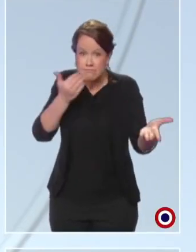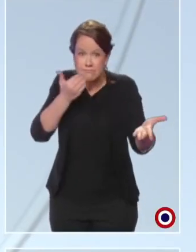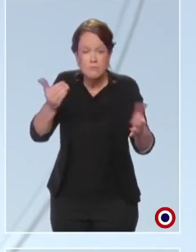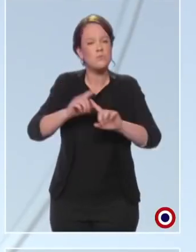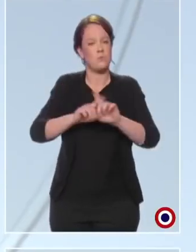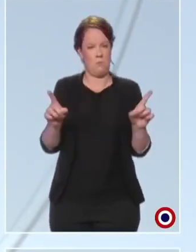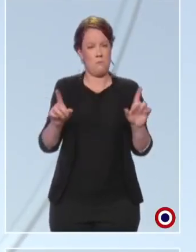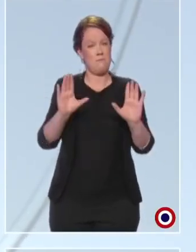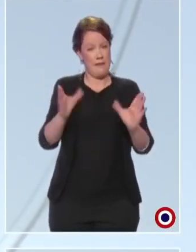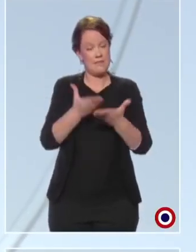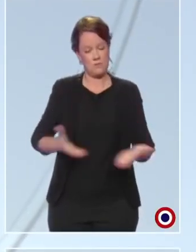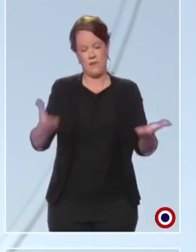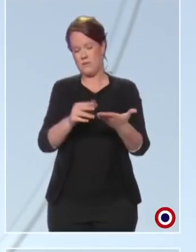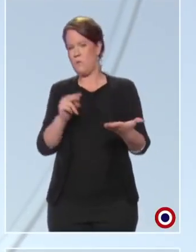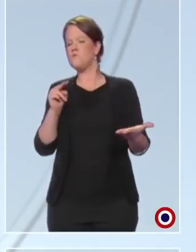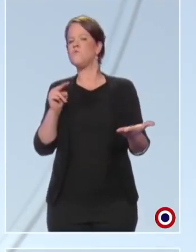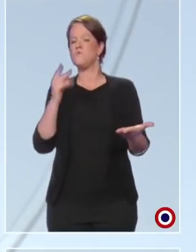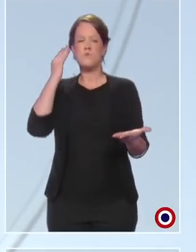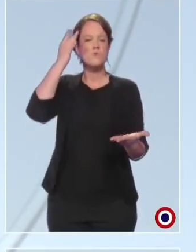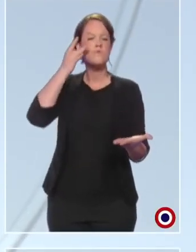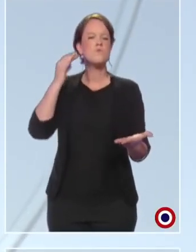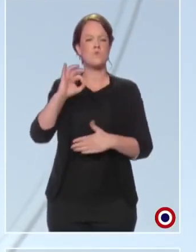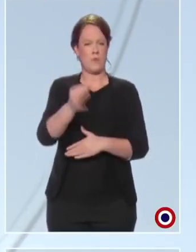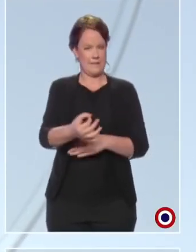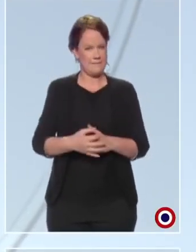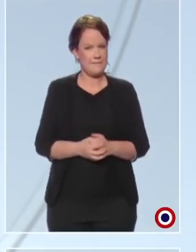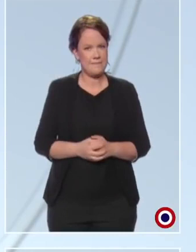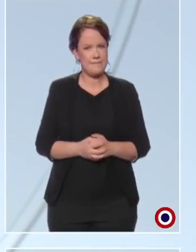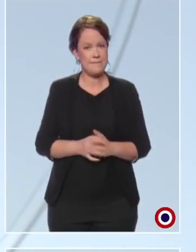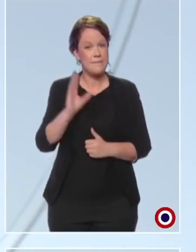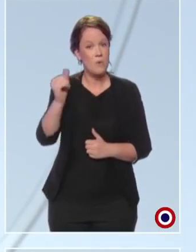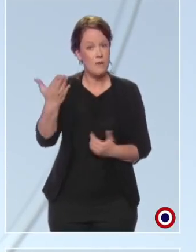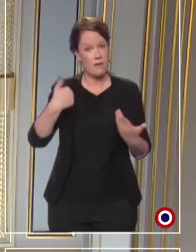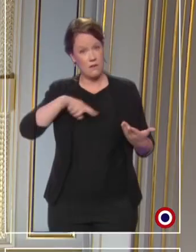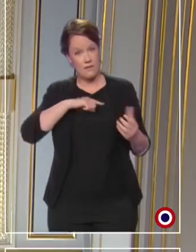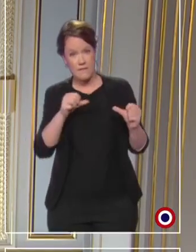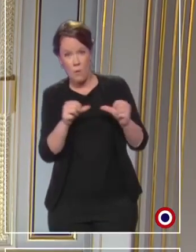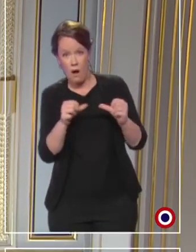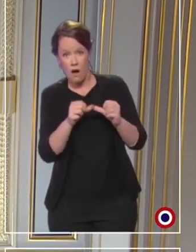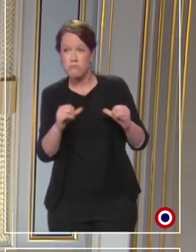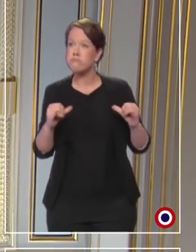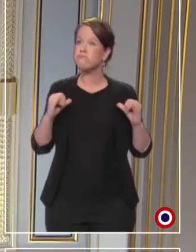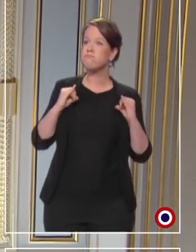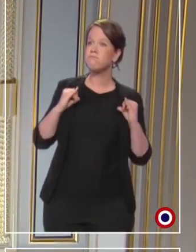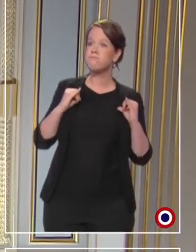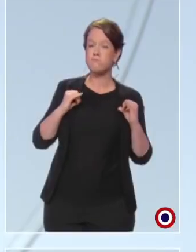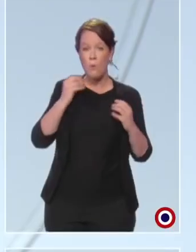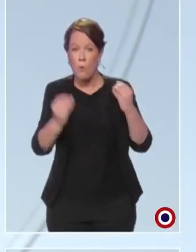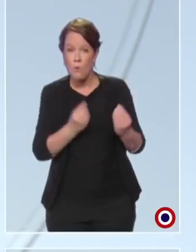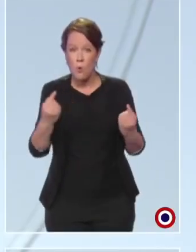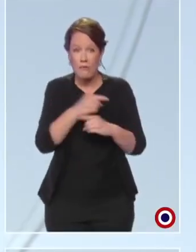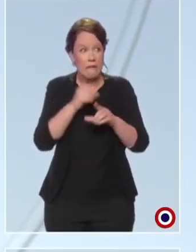préoccupante et qui justifie que nous ne soyons ni inactifs ni dans la panique